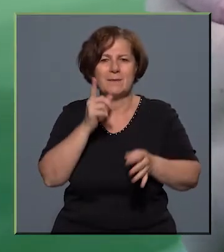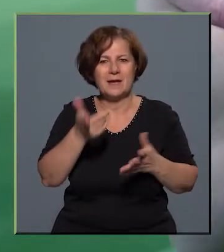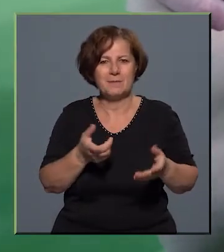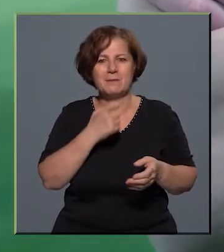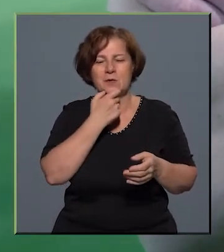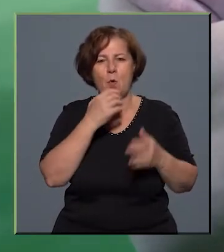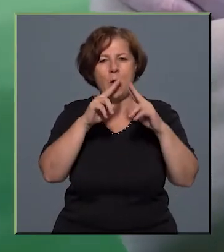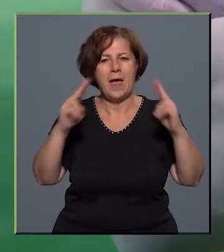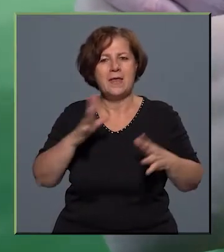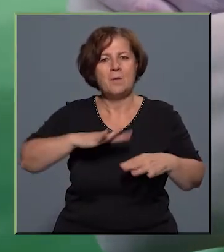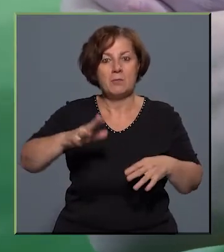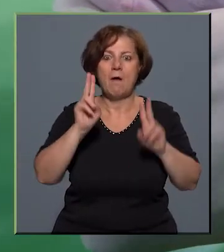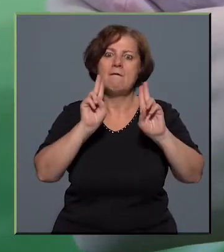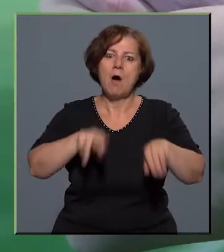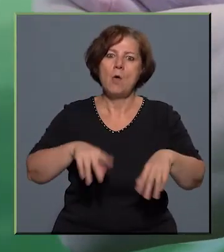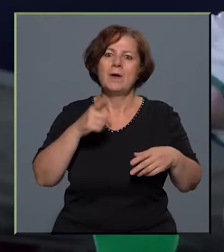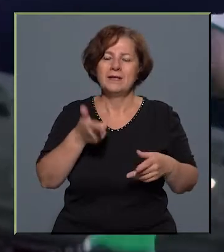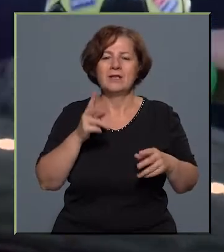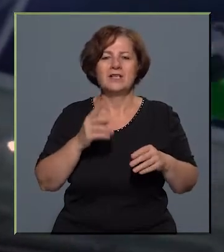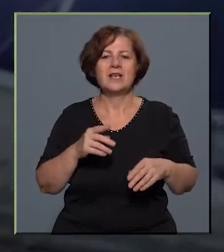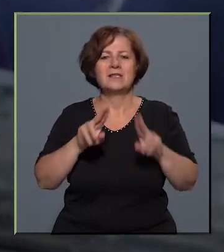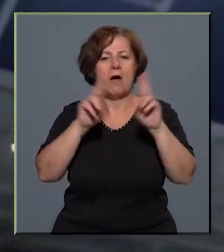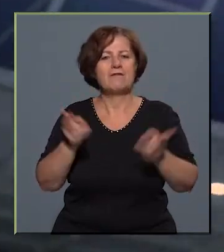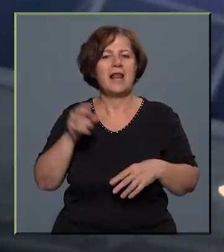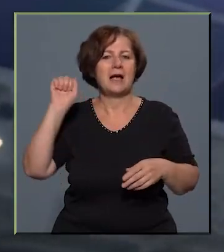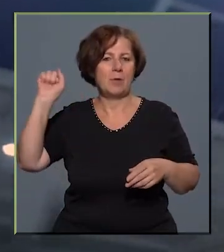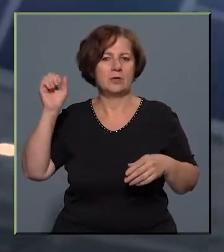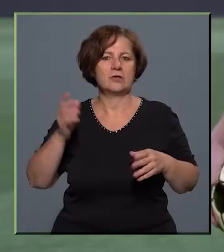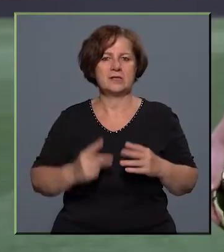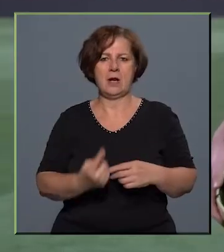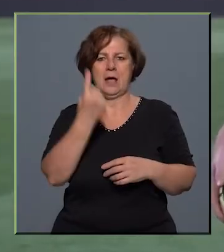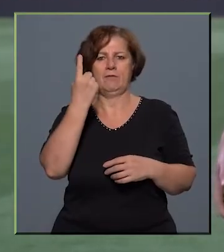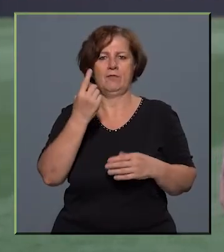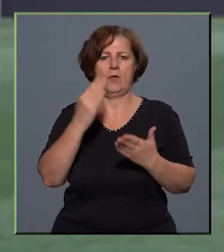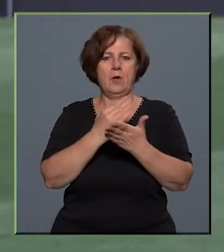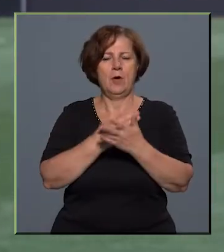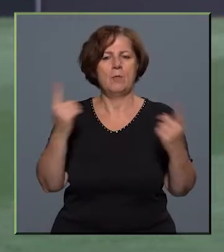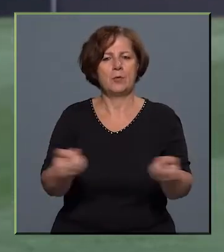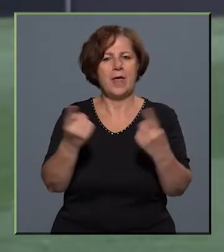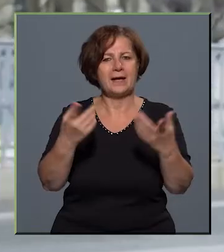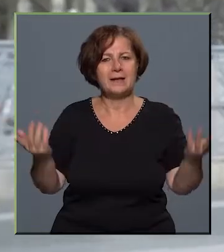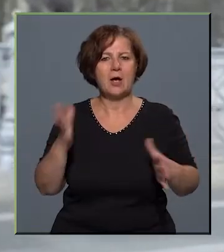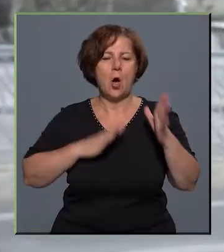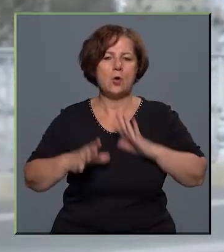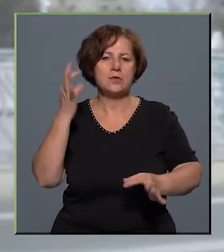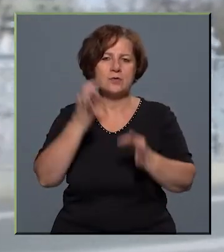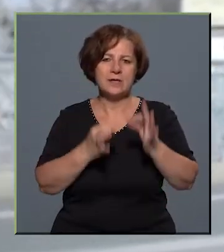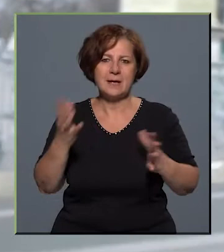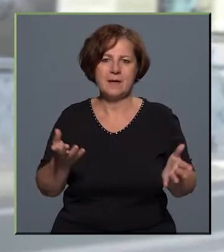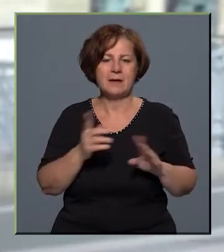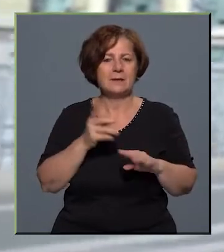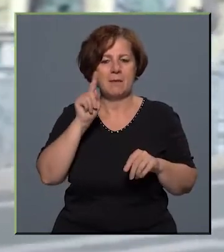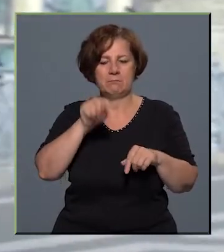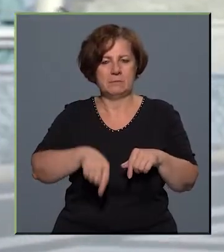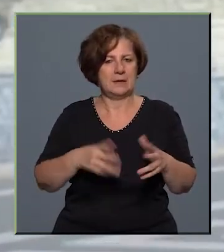igaz-e? Valóban így van, és ezt a világbajnokságot, ezt a legfőbb projektnek tekintem én augusztusra és szeptemberre, nem